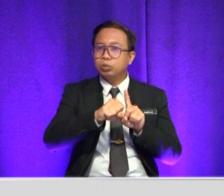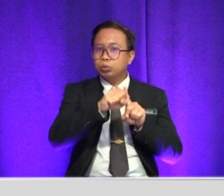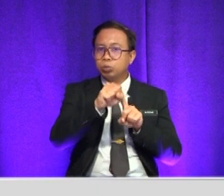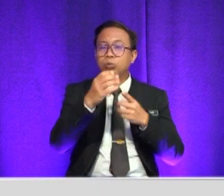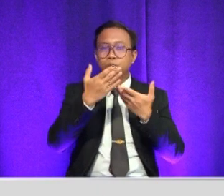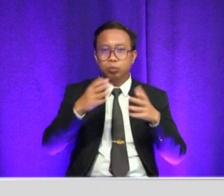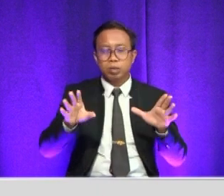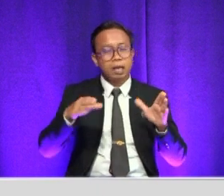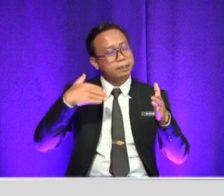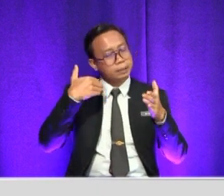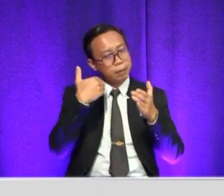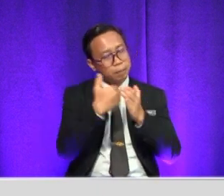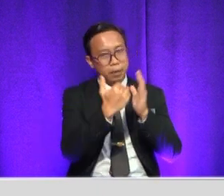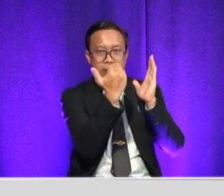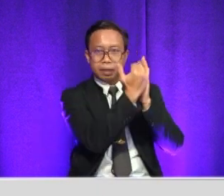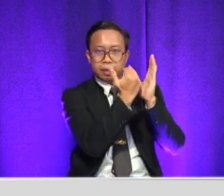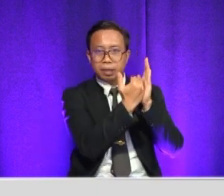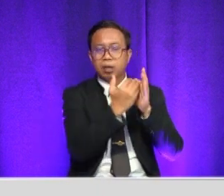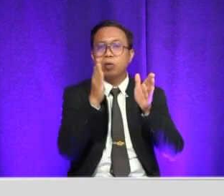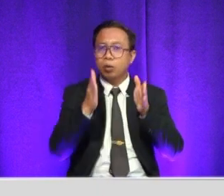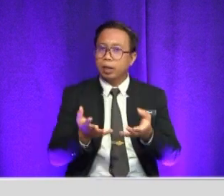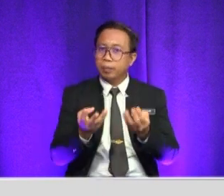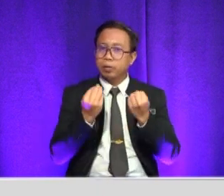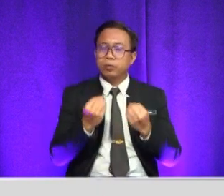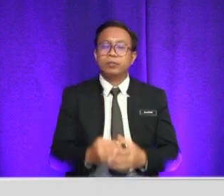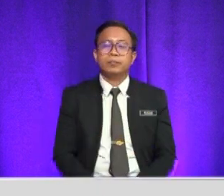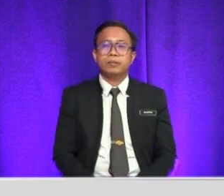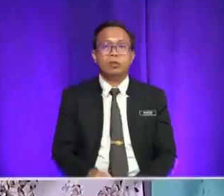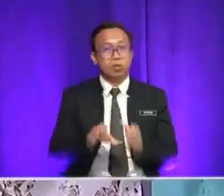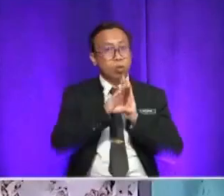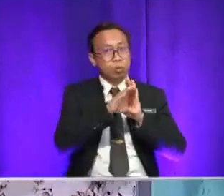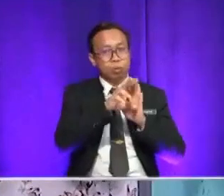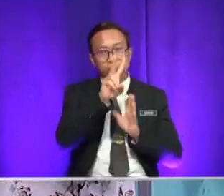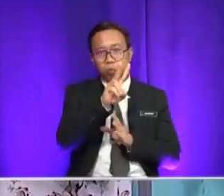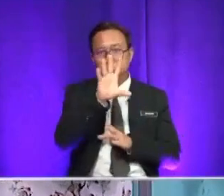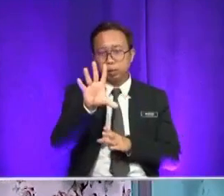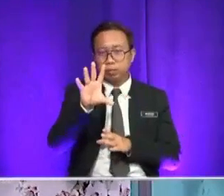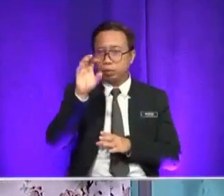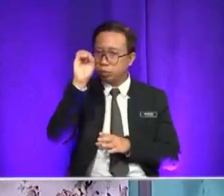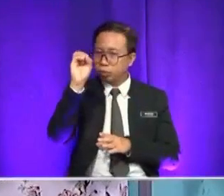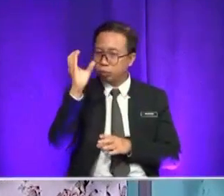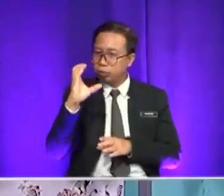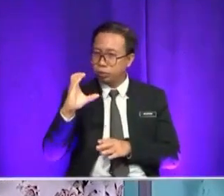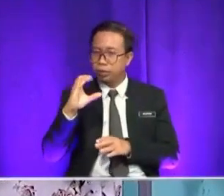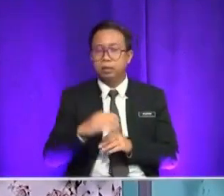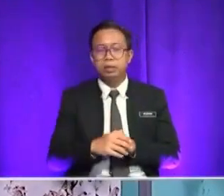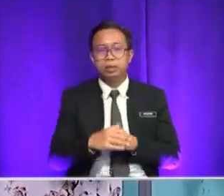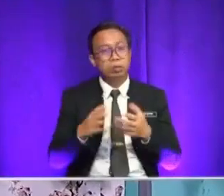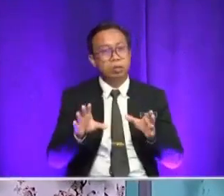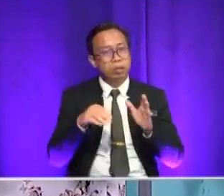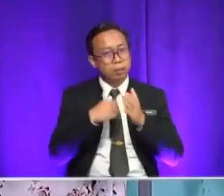mencapai takat yang pengguna nak. Okey, contohnya kita dah settingkan 25 darjah Celsius kan? Okey, maksudnya dah capai tahap sejuk